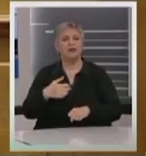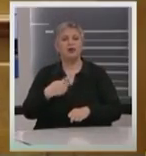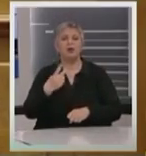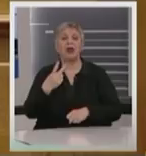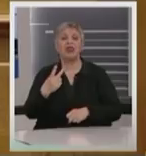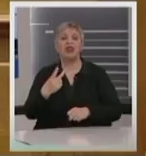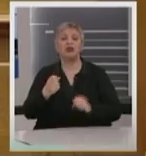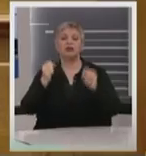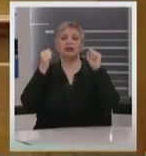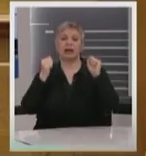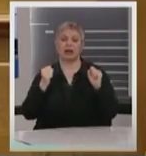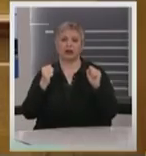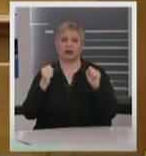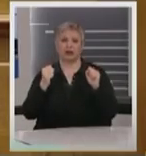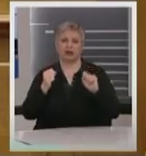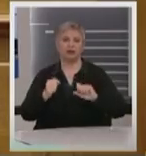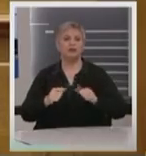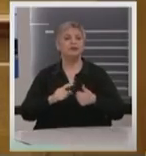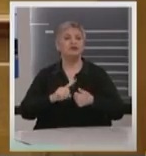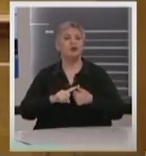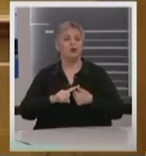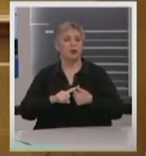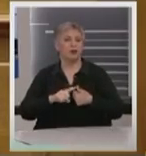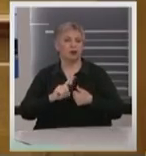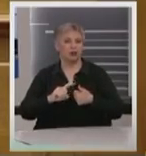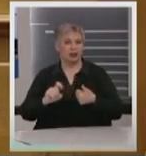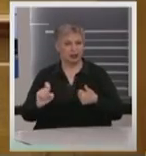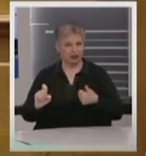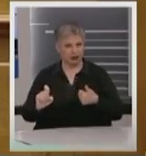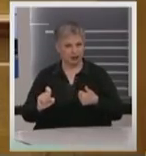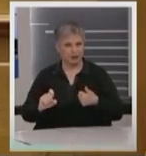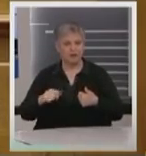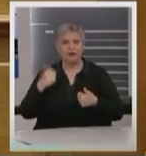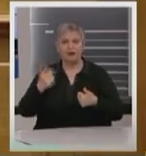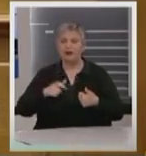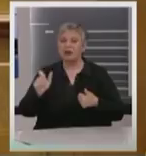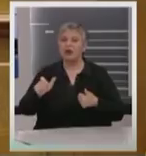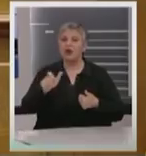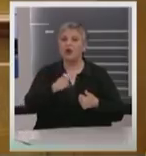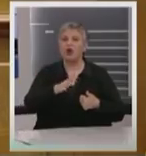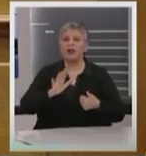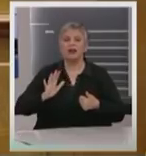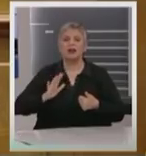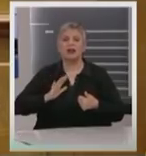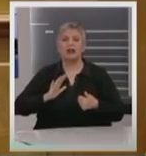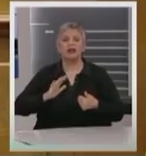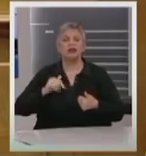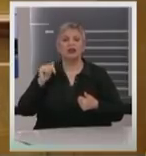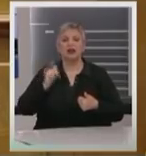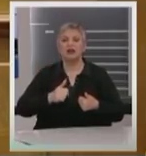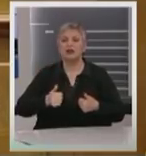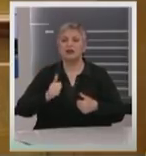άξονες. Ο πρώτος είναι η απελευθέρωση της δημιουργικότητας των Ελλήνων από τα δεσμά του κρατισμού